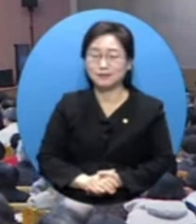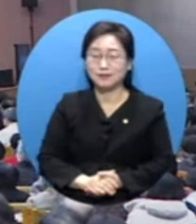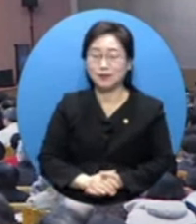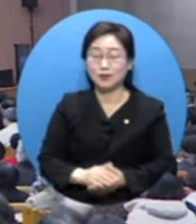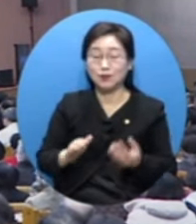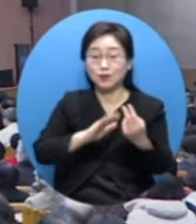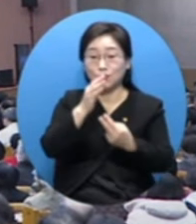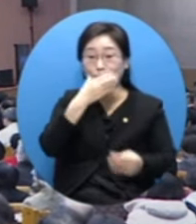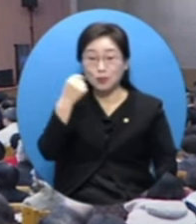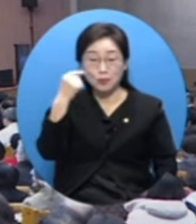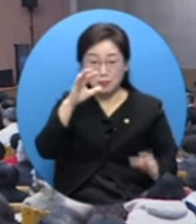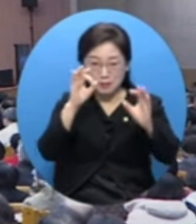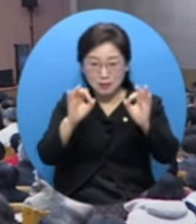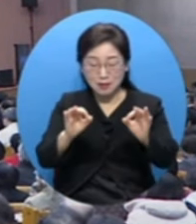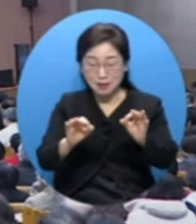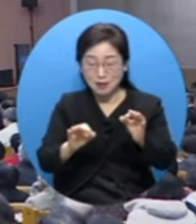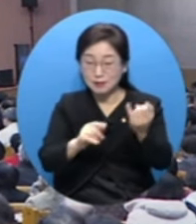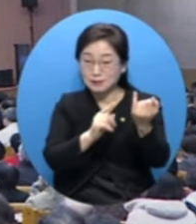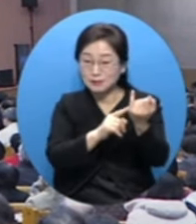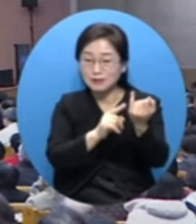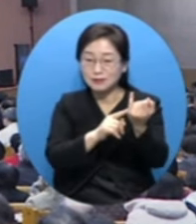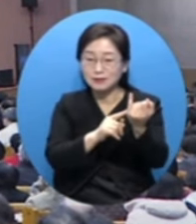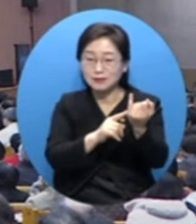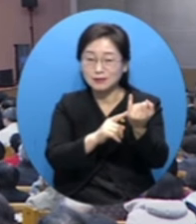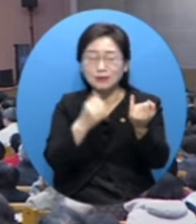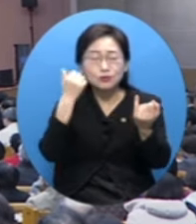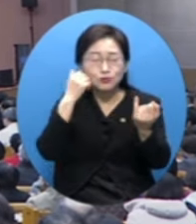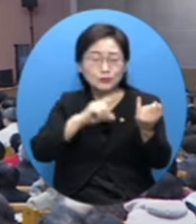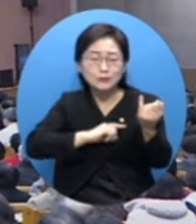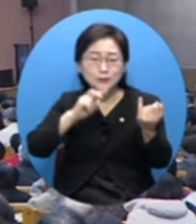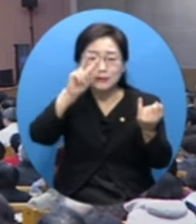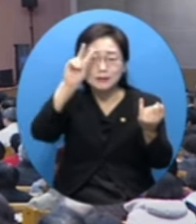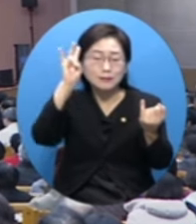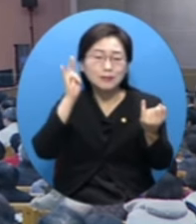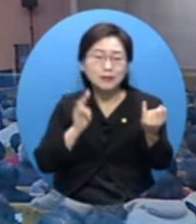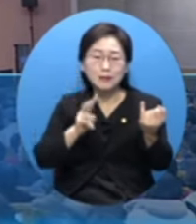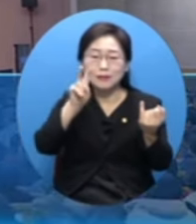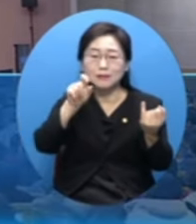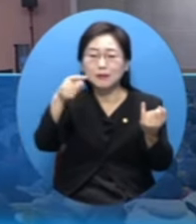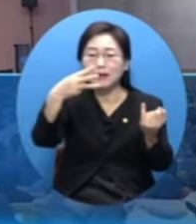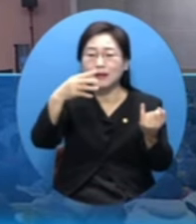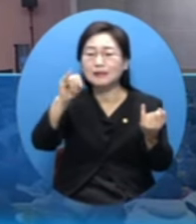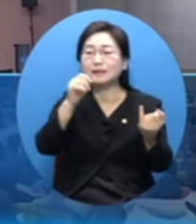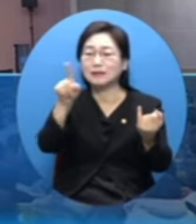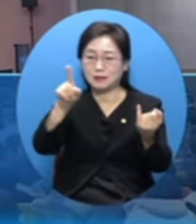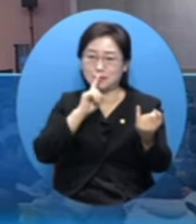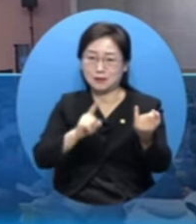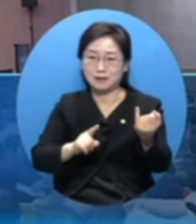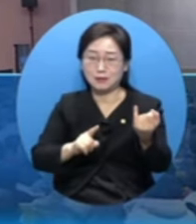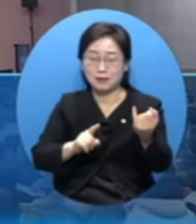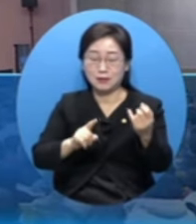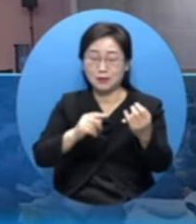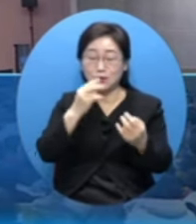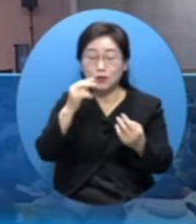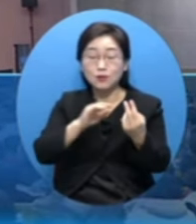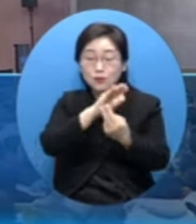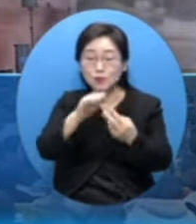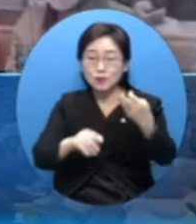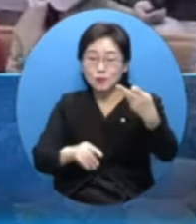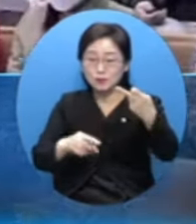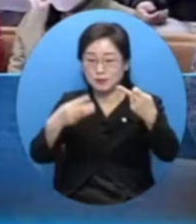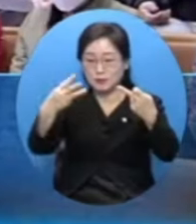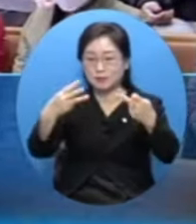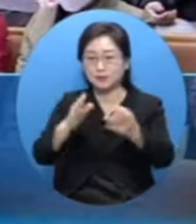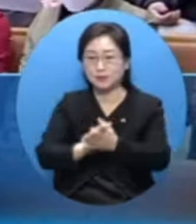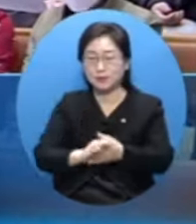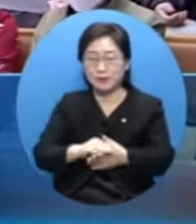요한복음을 보니까 그 여인이 마리아라고 말씀하고 있습니다. 요한복음 10장 3절에 마리아는 지극히 비싼 향유 곧